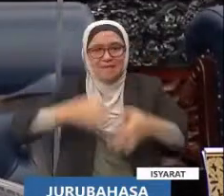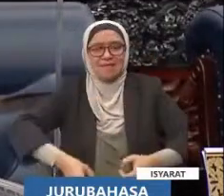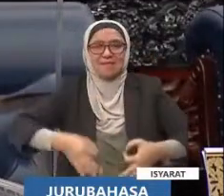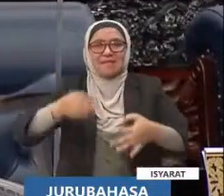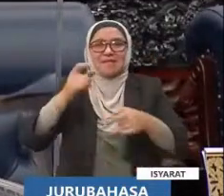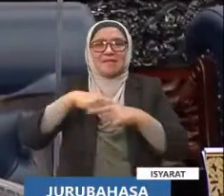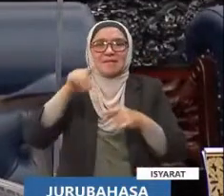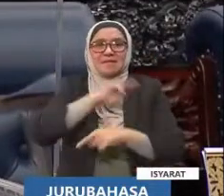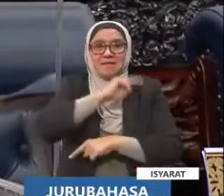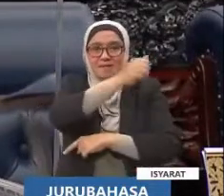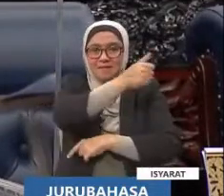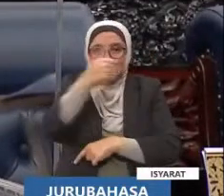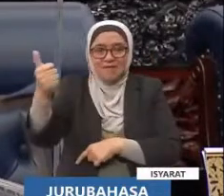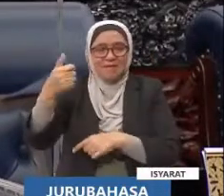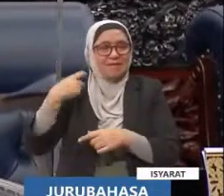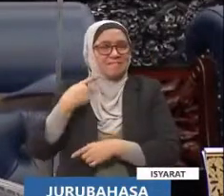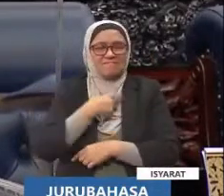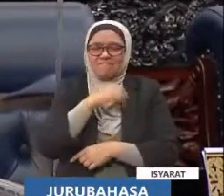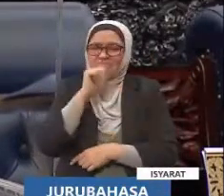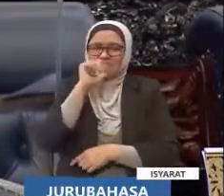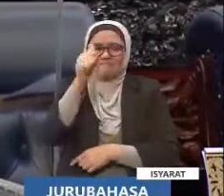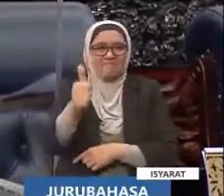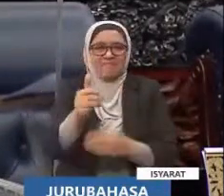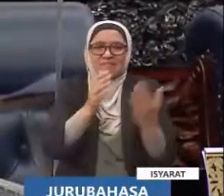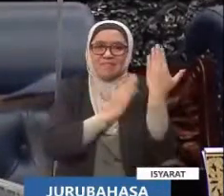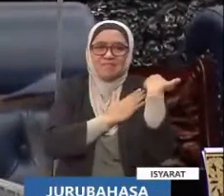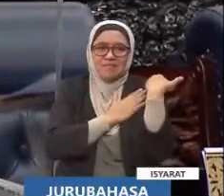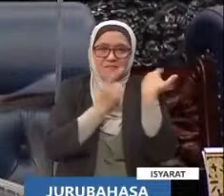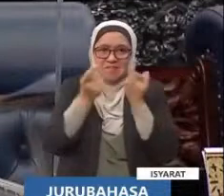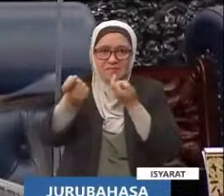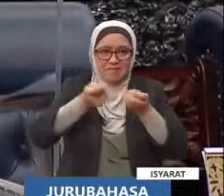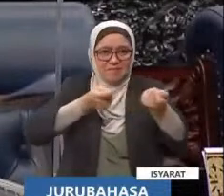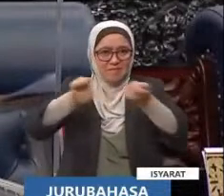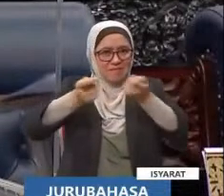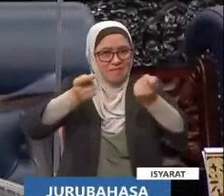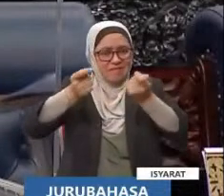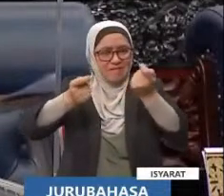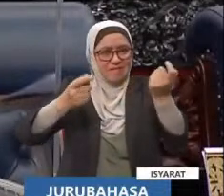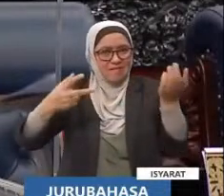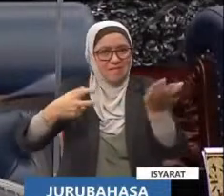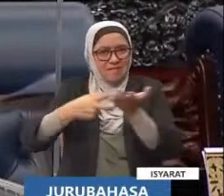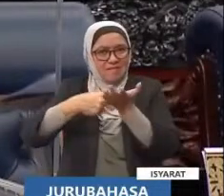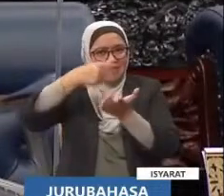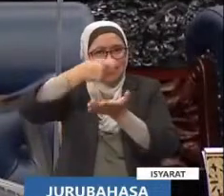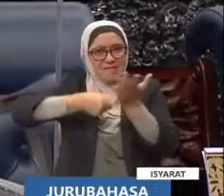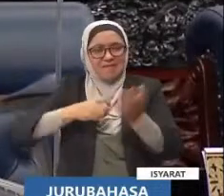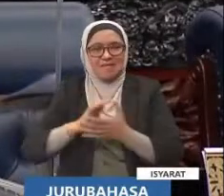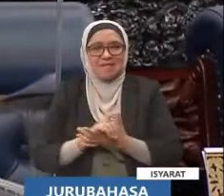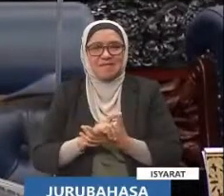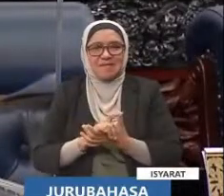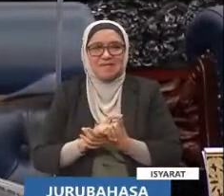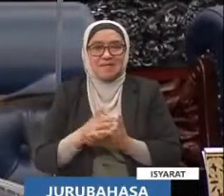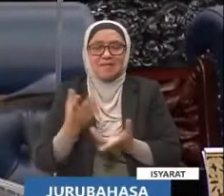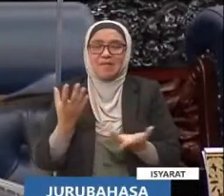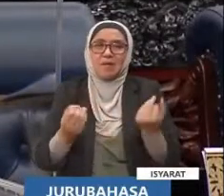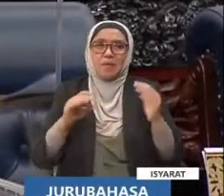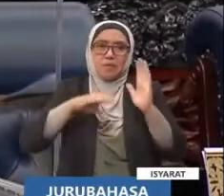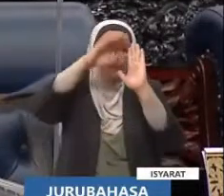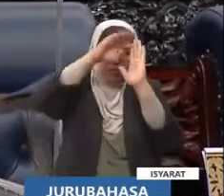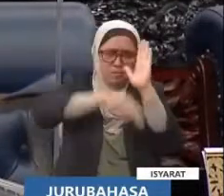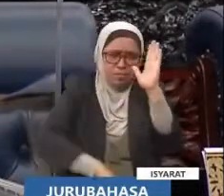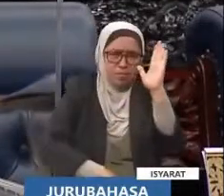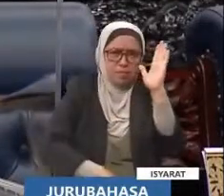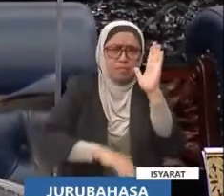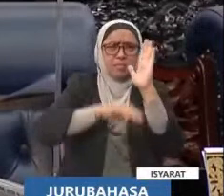tentang tambah kemana farasdak bercorak turunkan itu tidak jadi masalah sebagai satu saingan antara sikap the